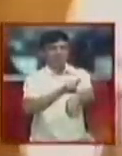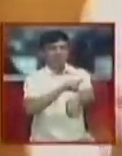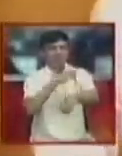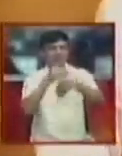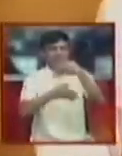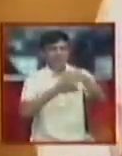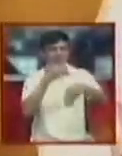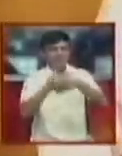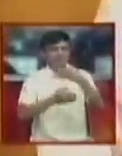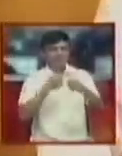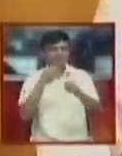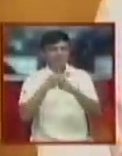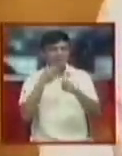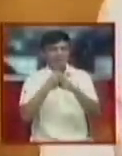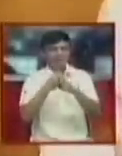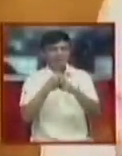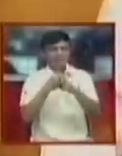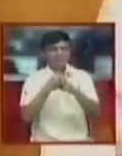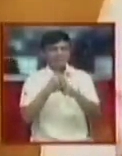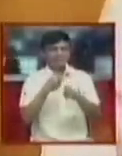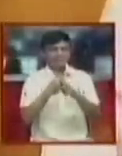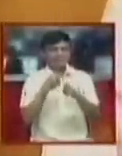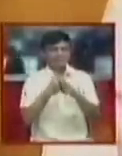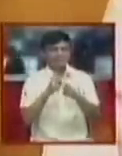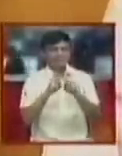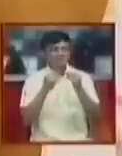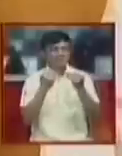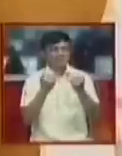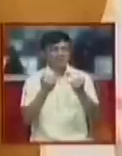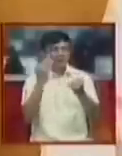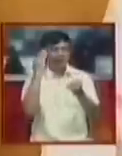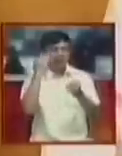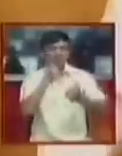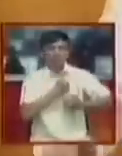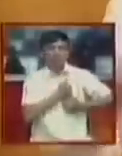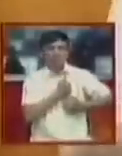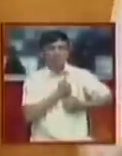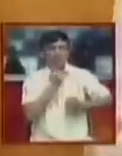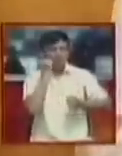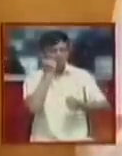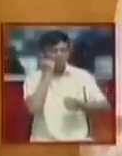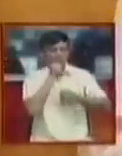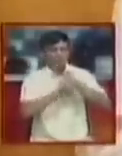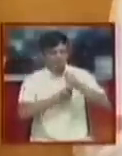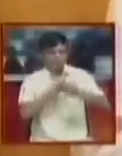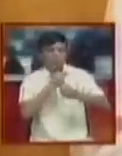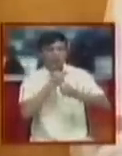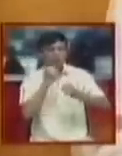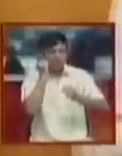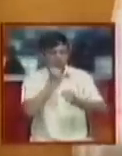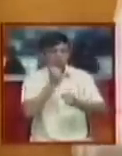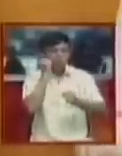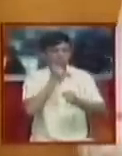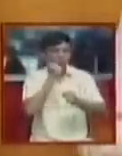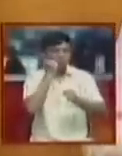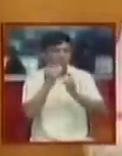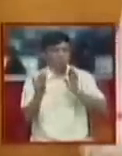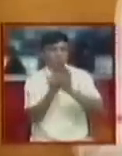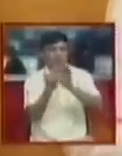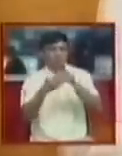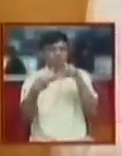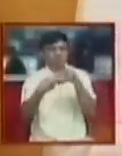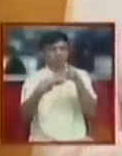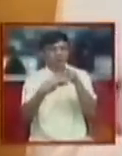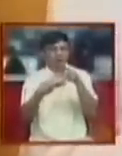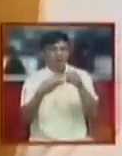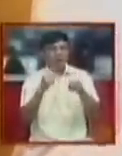inisip na imposible. Tungkol po ito sa buhay na isang sundalong araw-araw sumasabak sa peligro. Tungkol ito sa